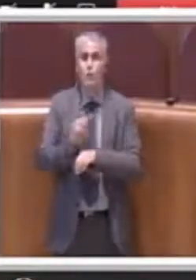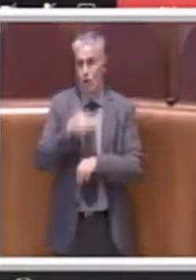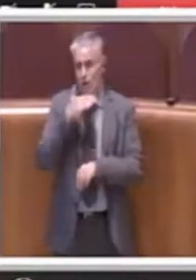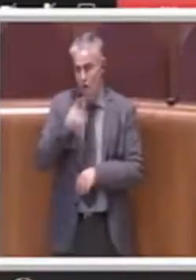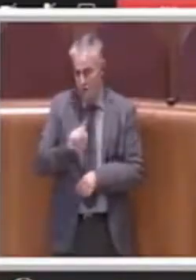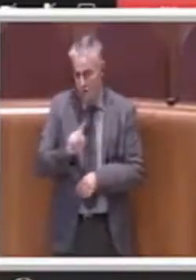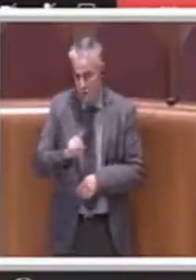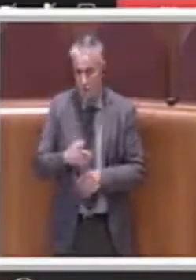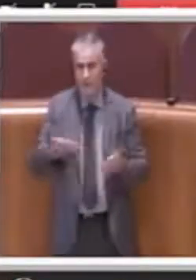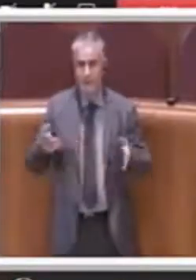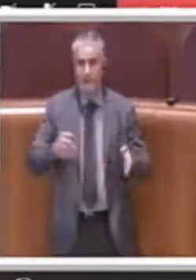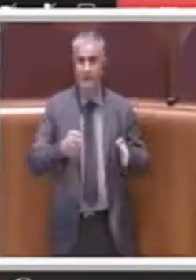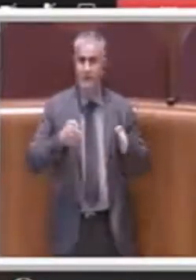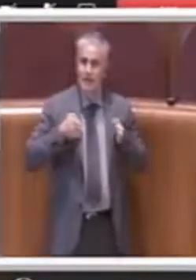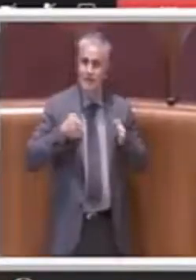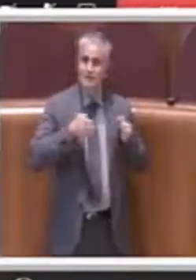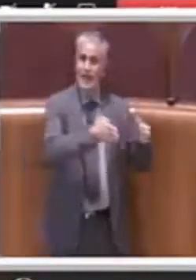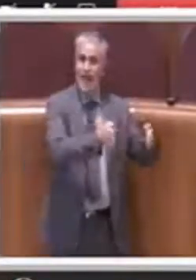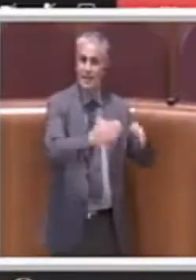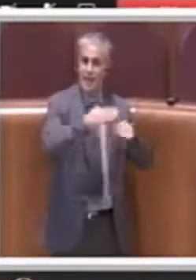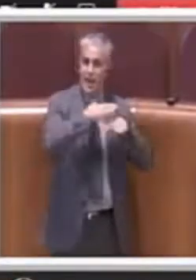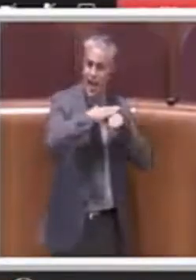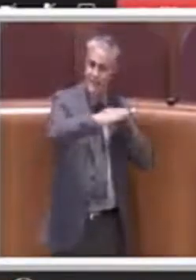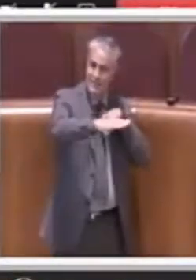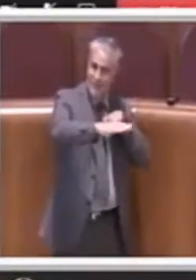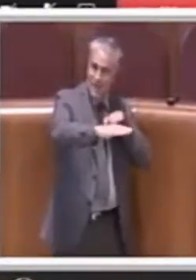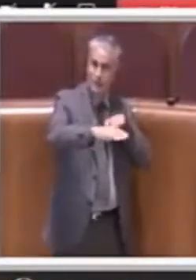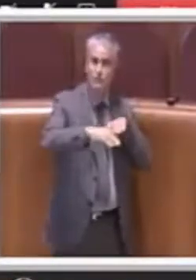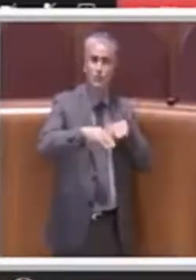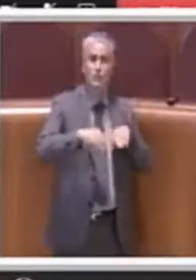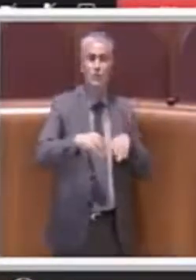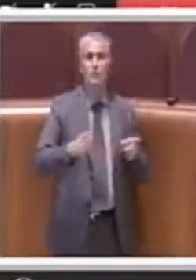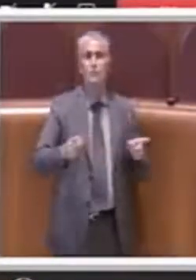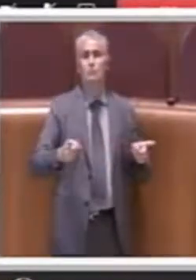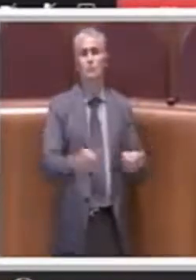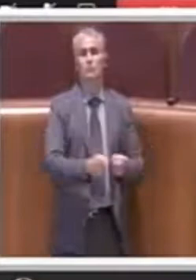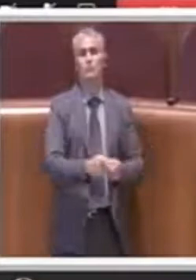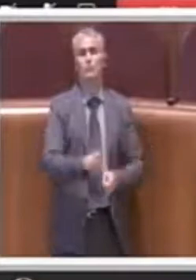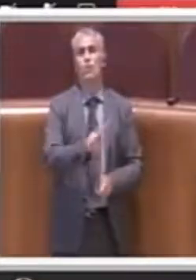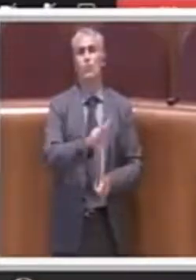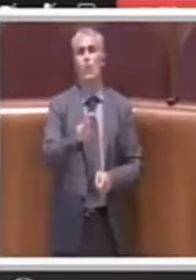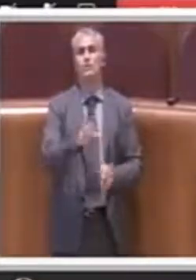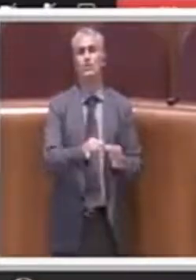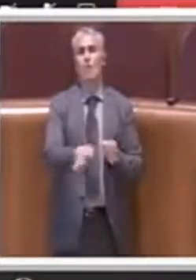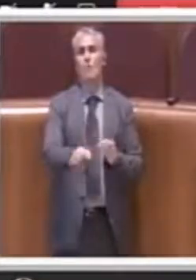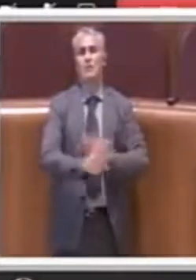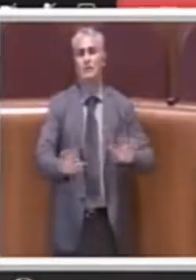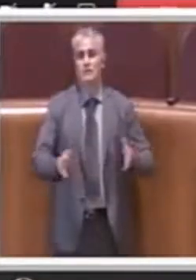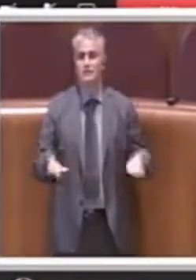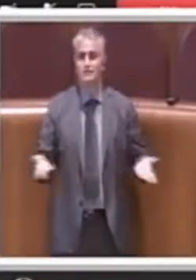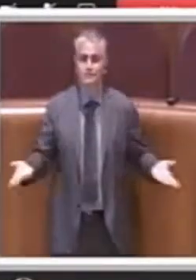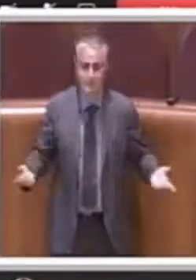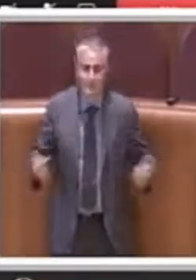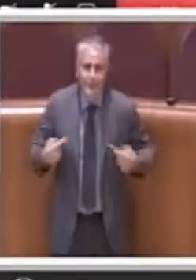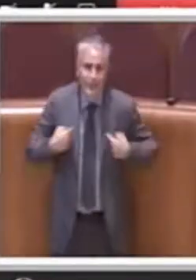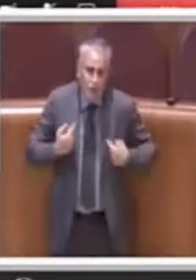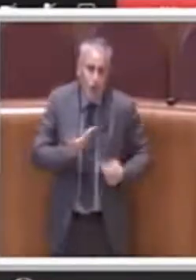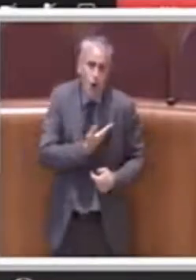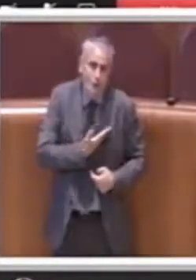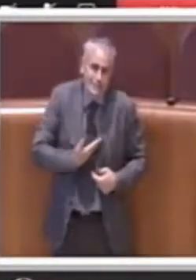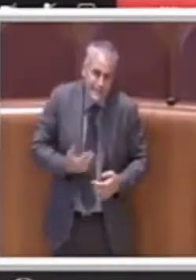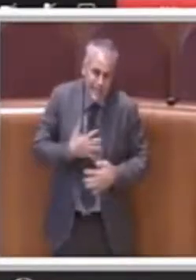di asfalto, beh, viene da sé, insomma, io sono di parte, ovviamente, nella mia veste di consigliere,